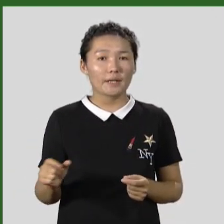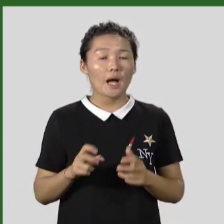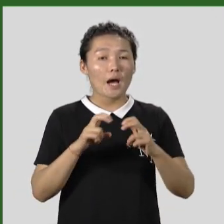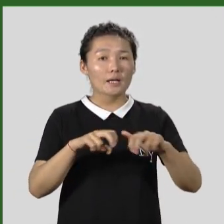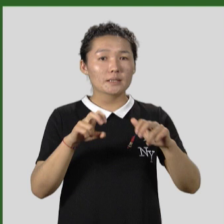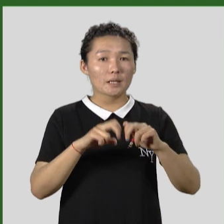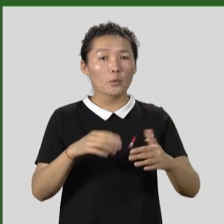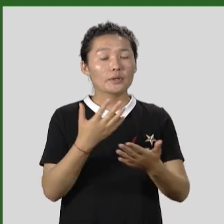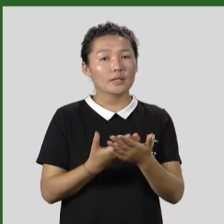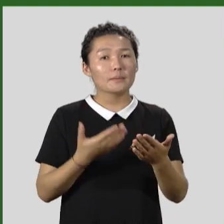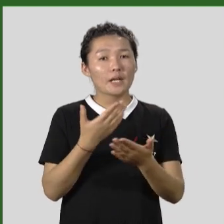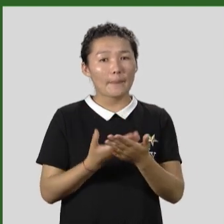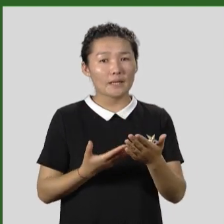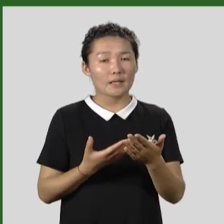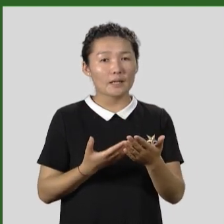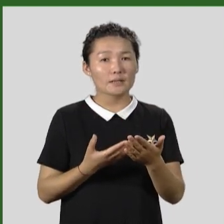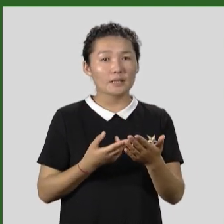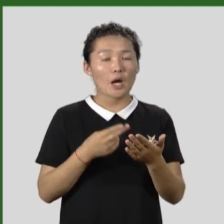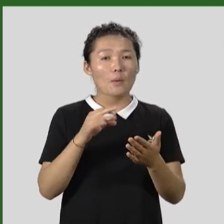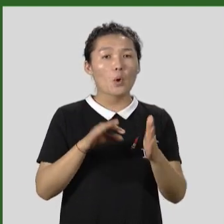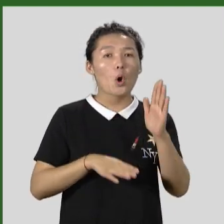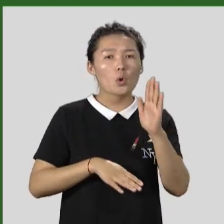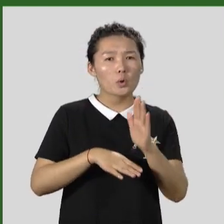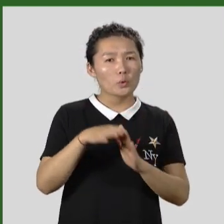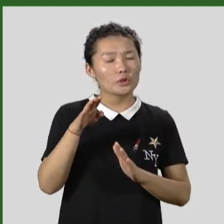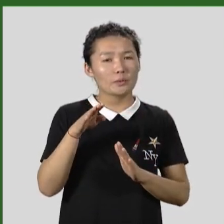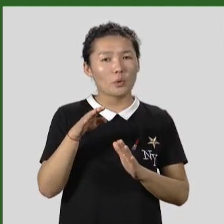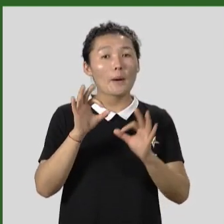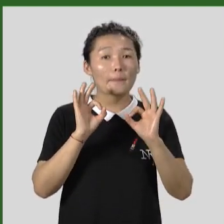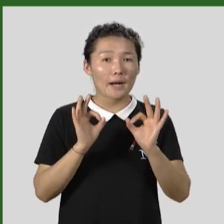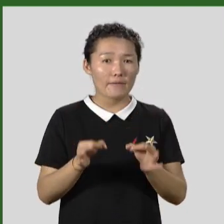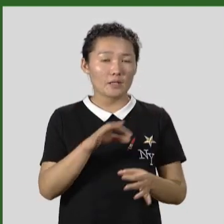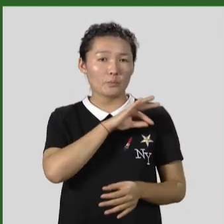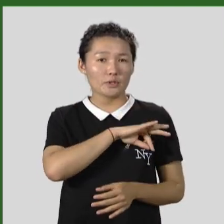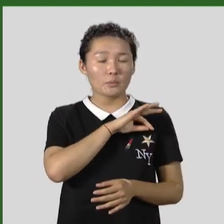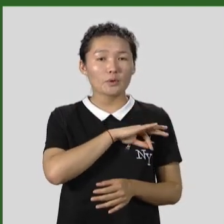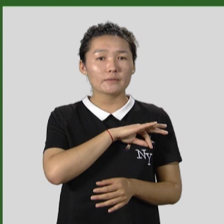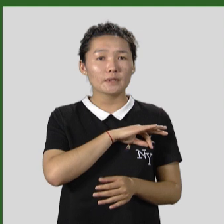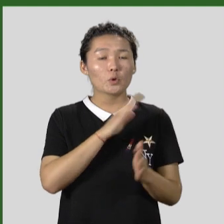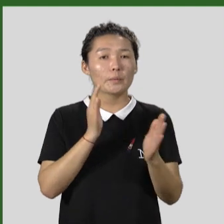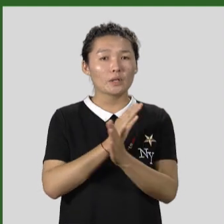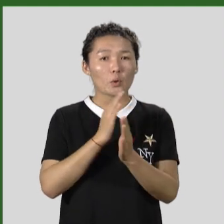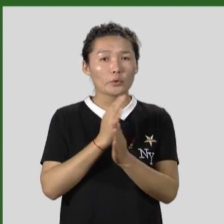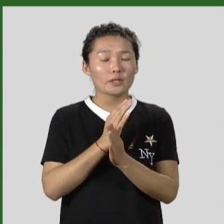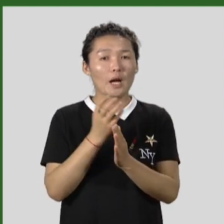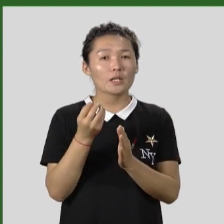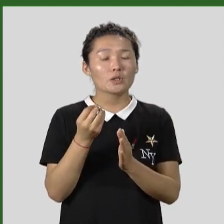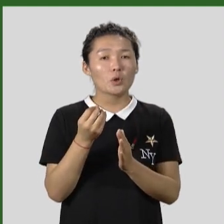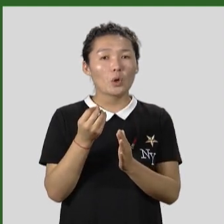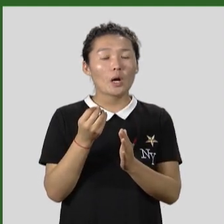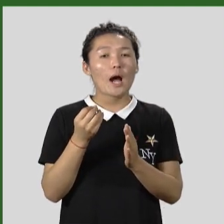Разработаем рекомендации по наиболее рациональному использованию природы, а также ее